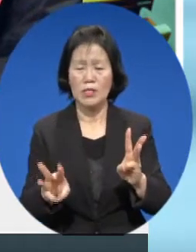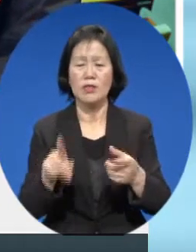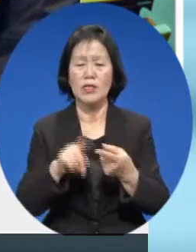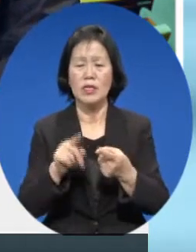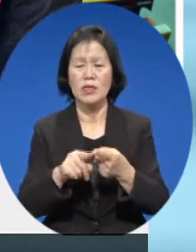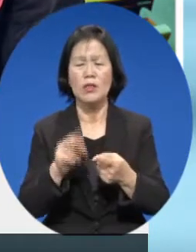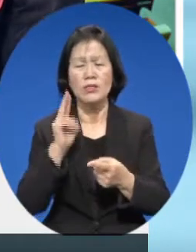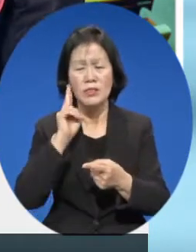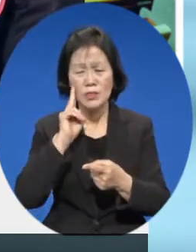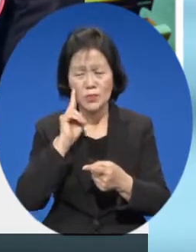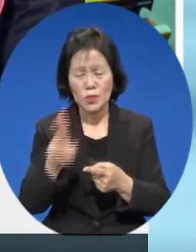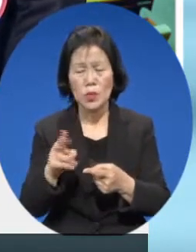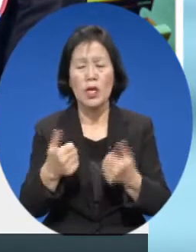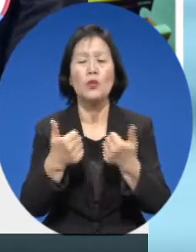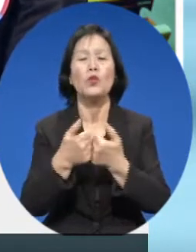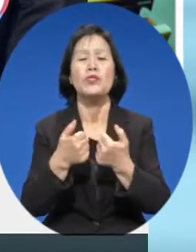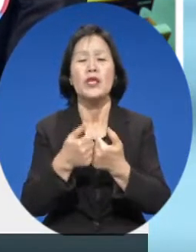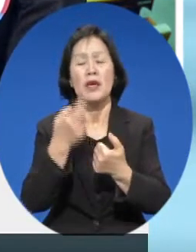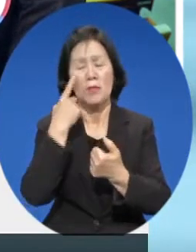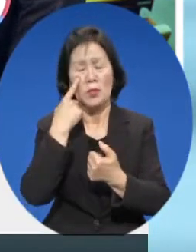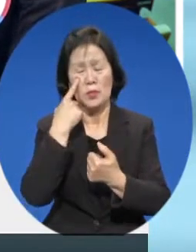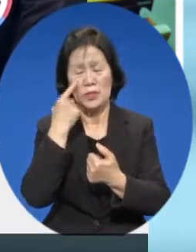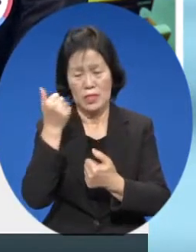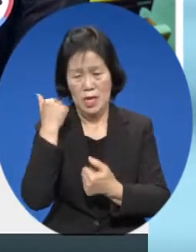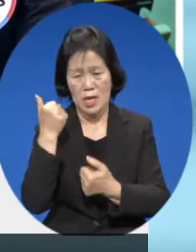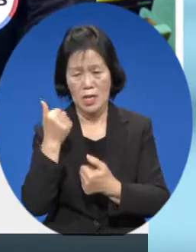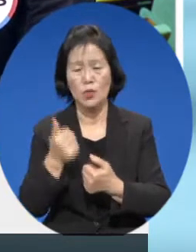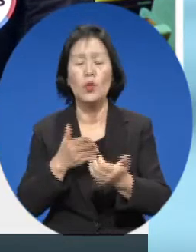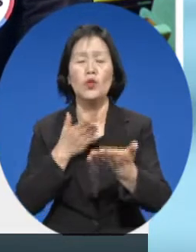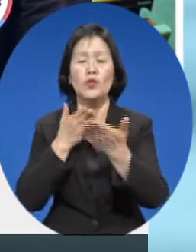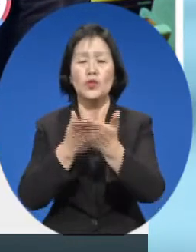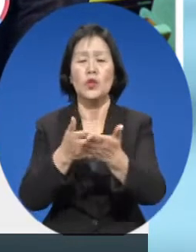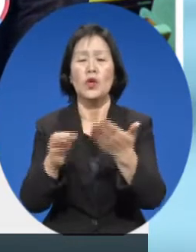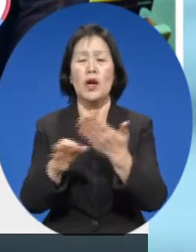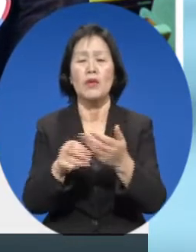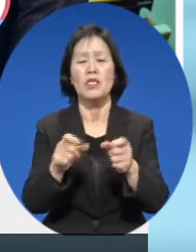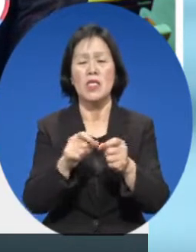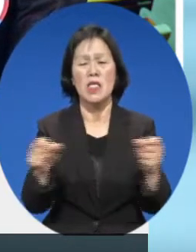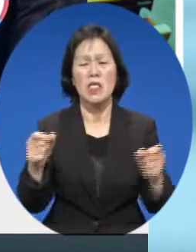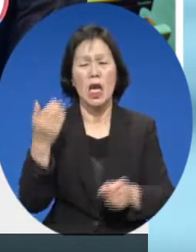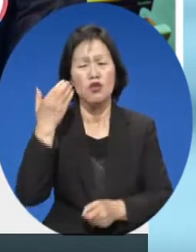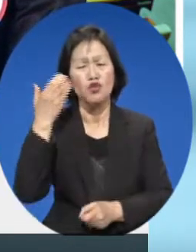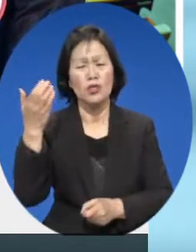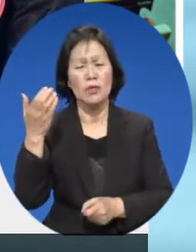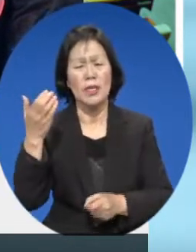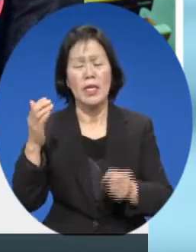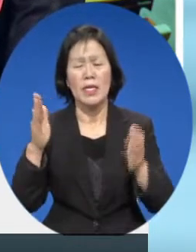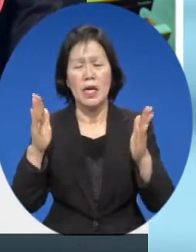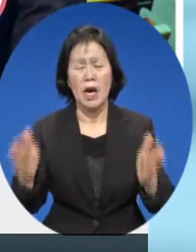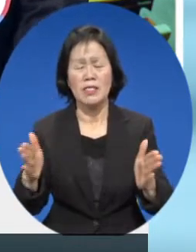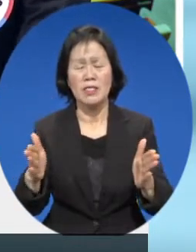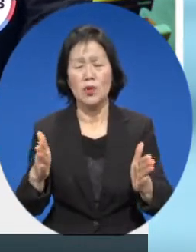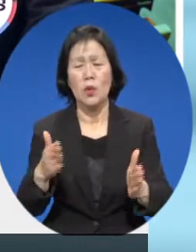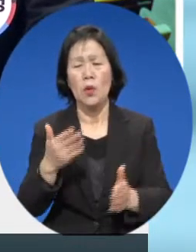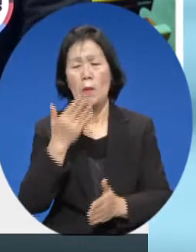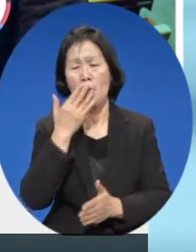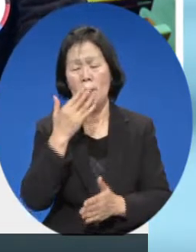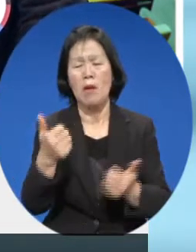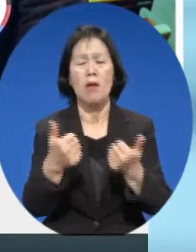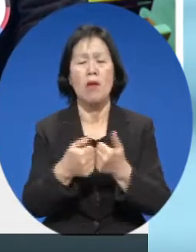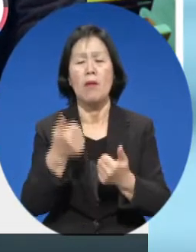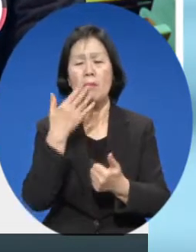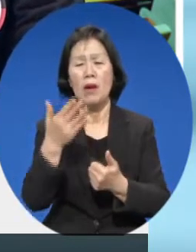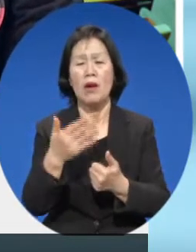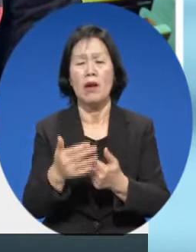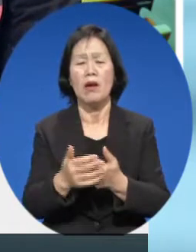좀 심도 있게 논의하는 그런 상인이나 그리고 요청할 경우에는 길며 는 90일까지 도 할 수 있는 그런 것인데 90일이 문제가 아니고